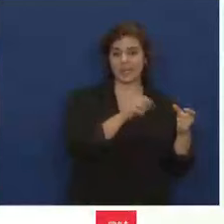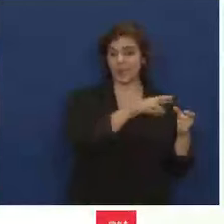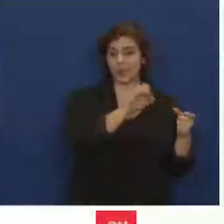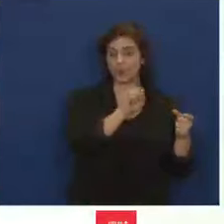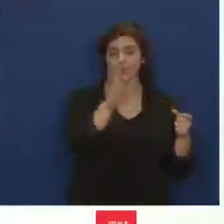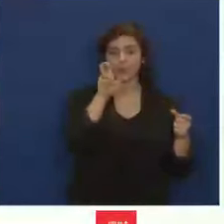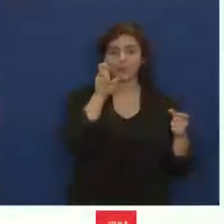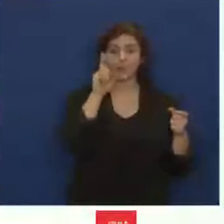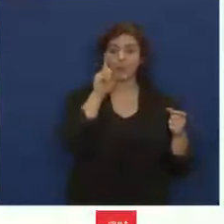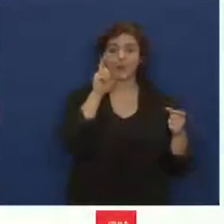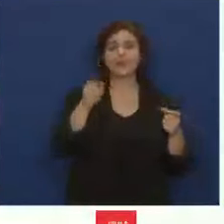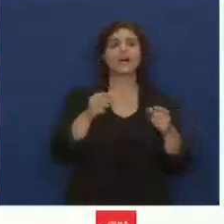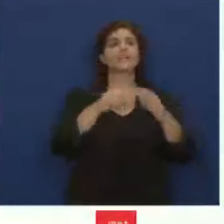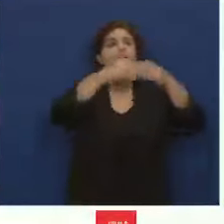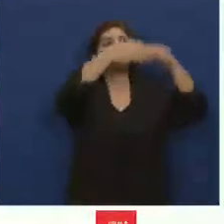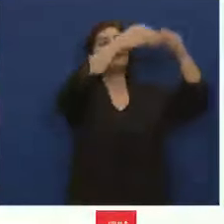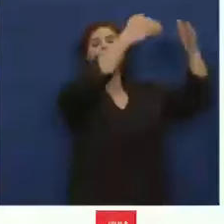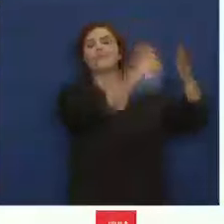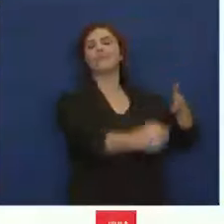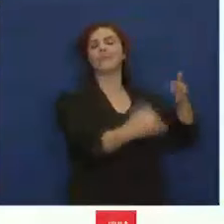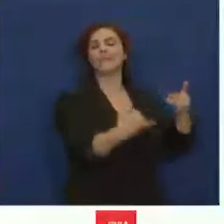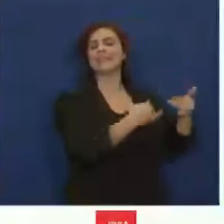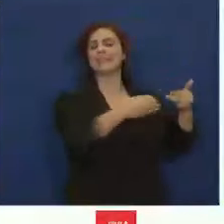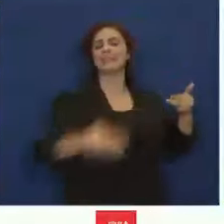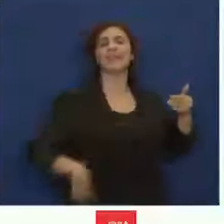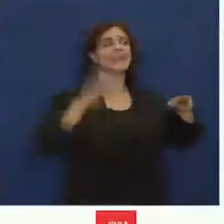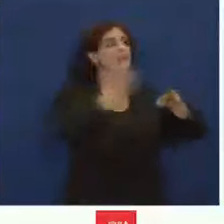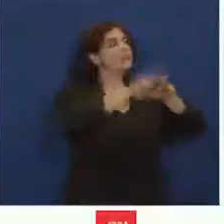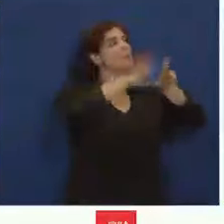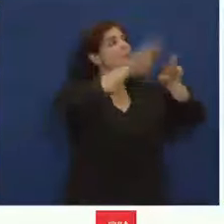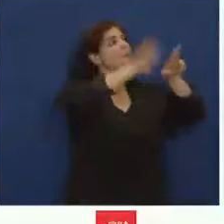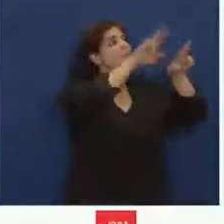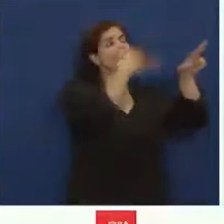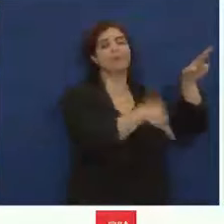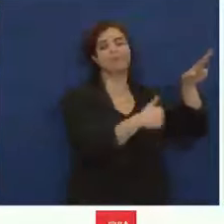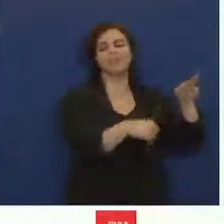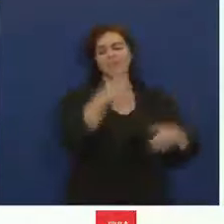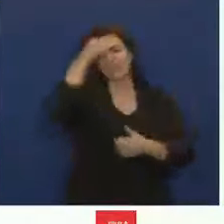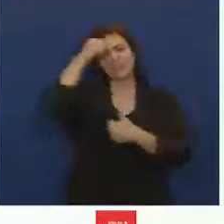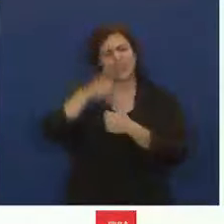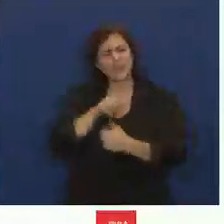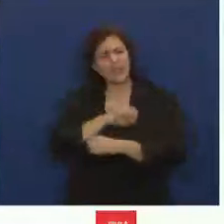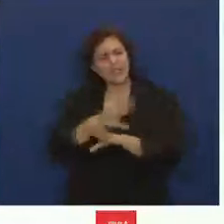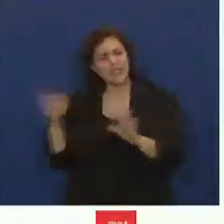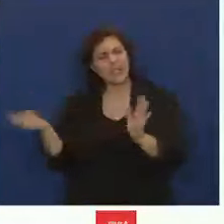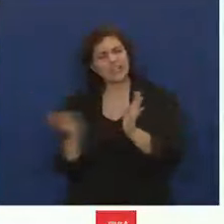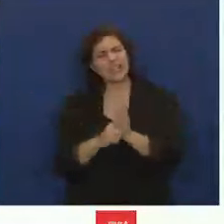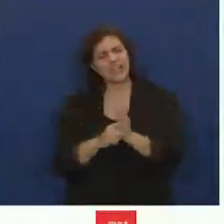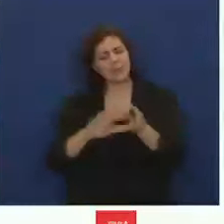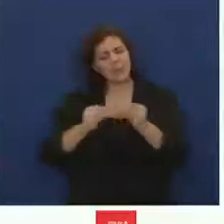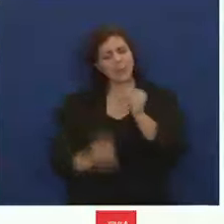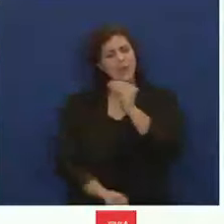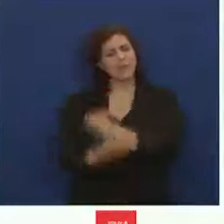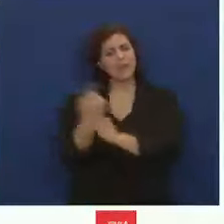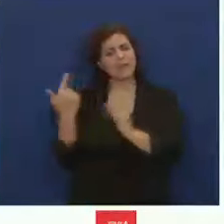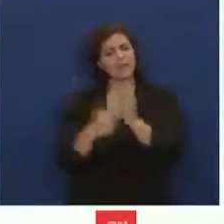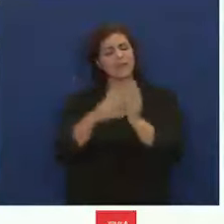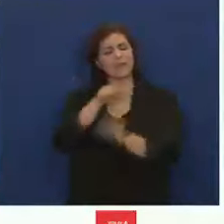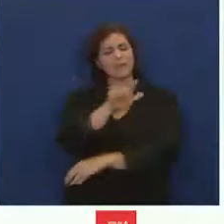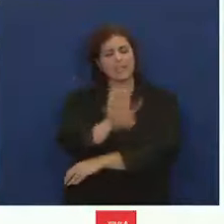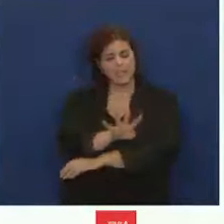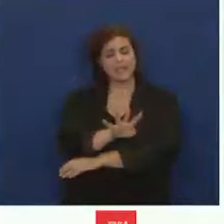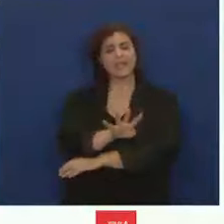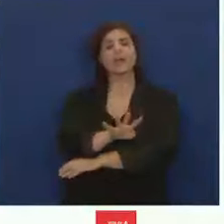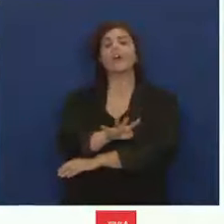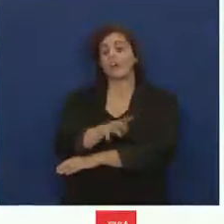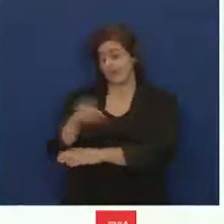réfection des façades de l'hôtel de ville. Pour mémoire, le sinistre remonte à 2004, l'expert désigné en 2007 a rendu son